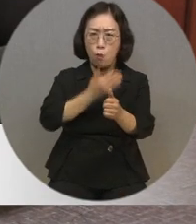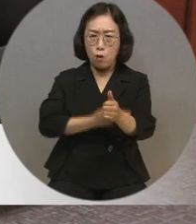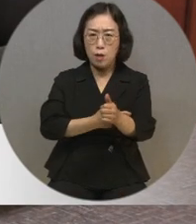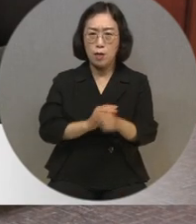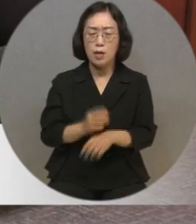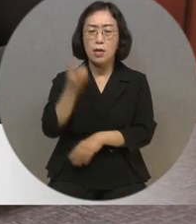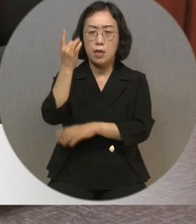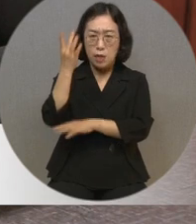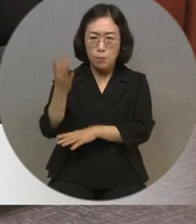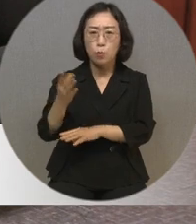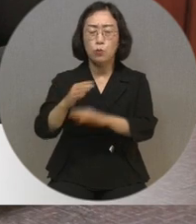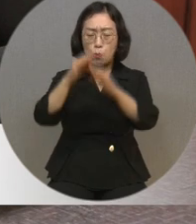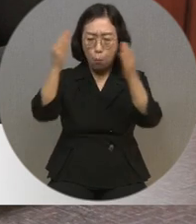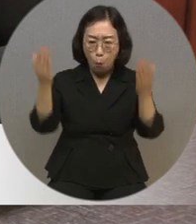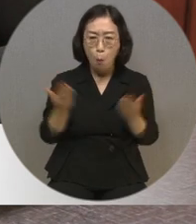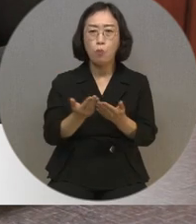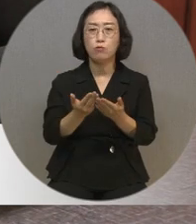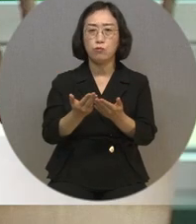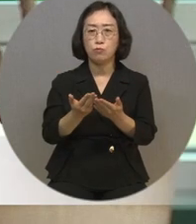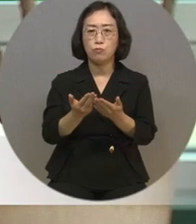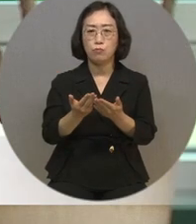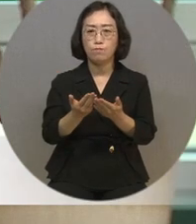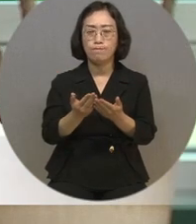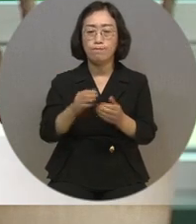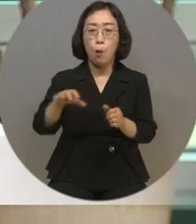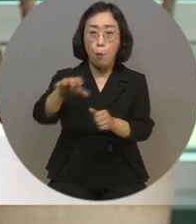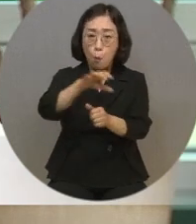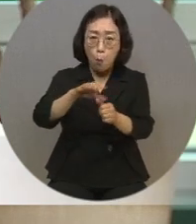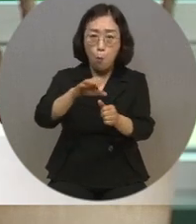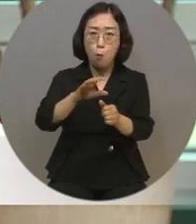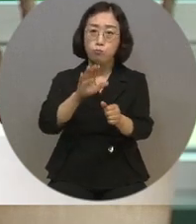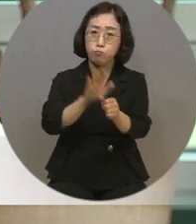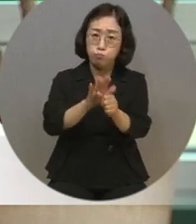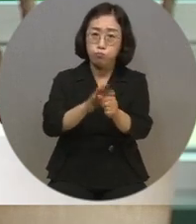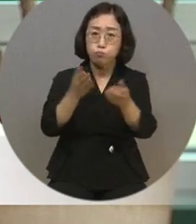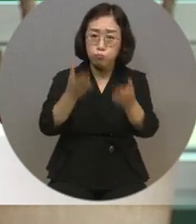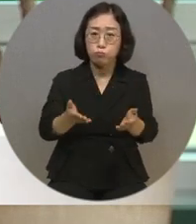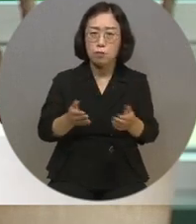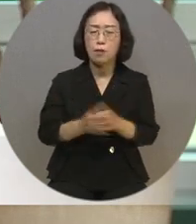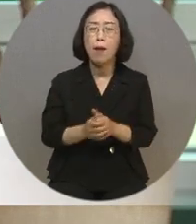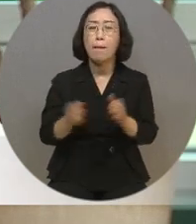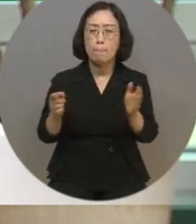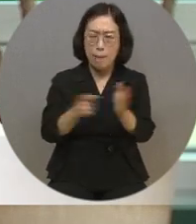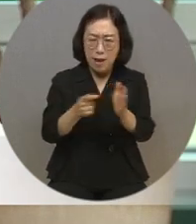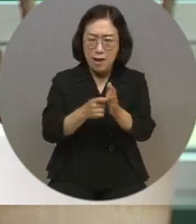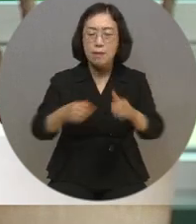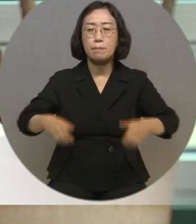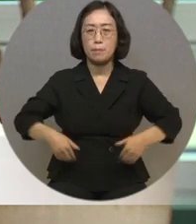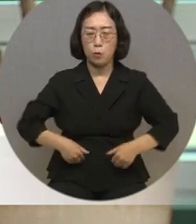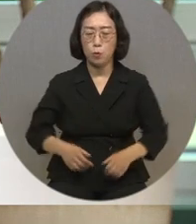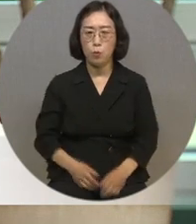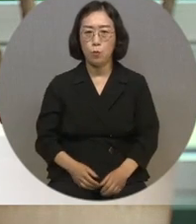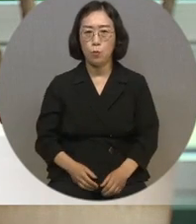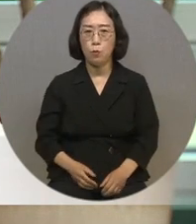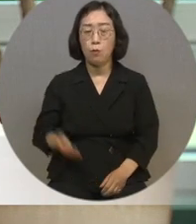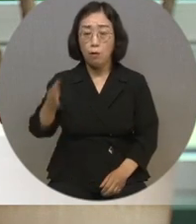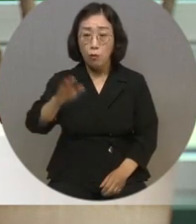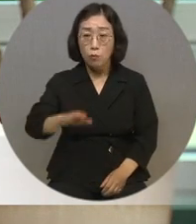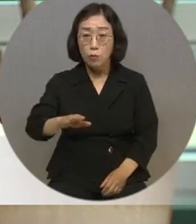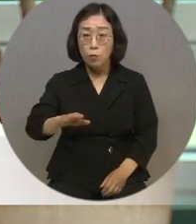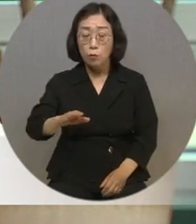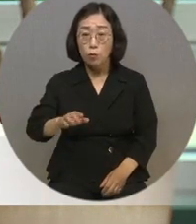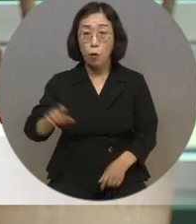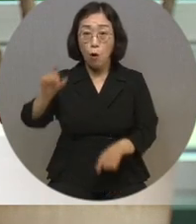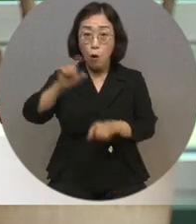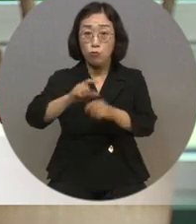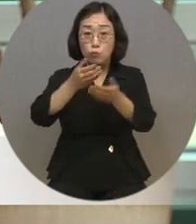기본적으로 보장되어야 되는 게 굉장히 현실적으로 시급합니다. 그러면서도 또 빼놓을 수 없는 게